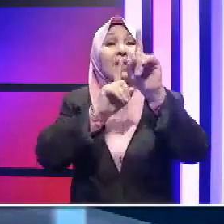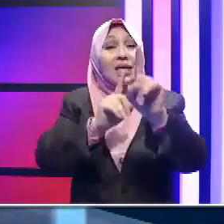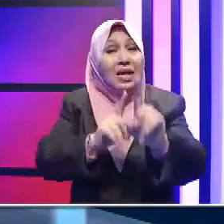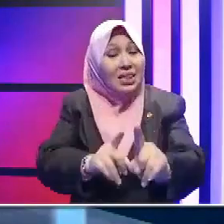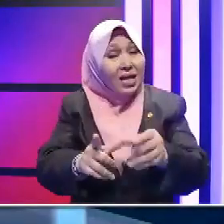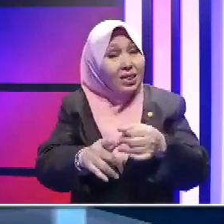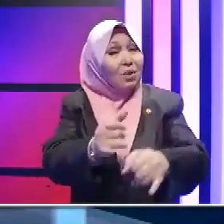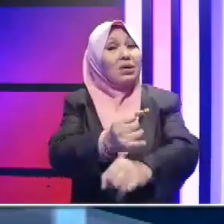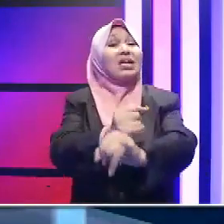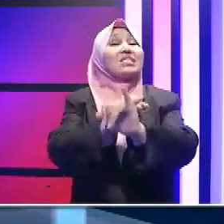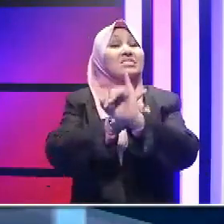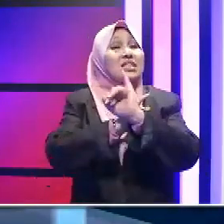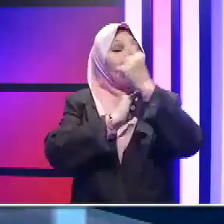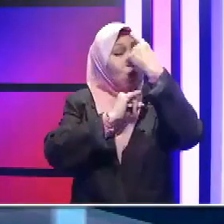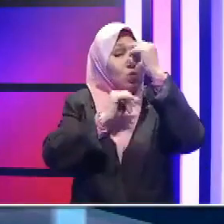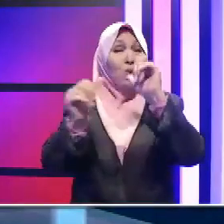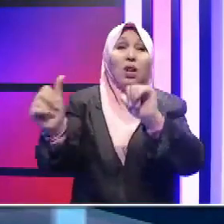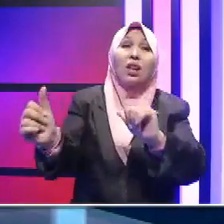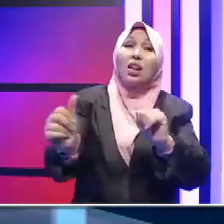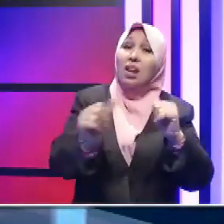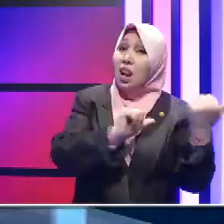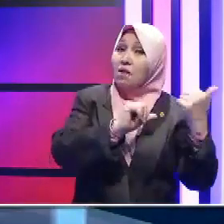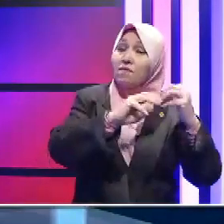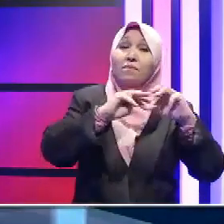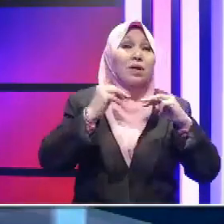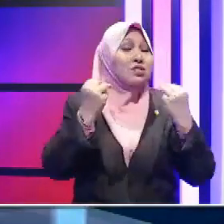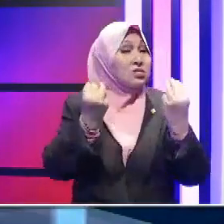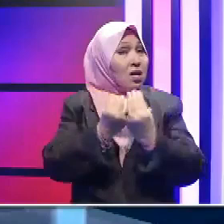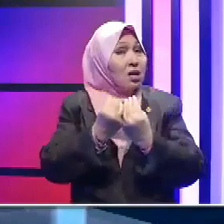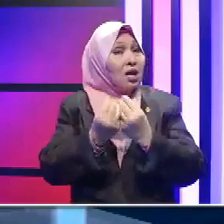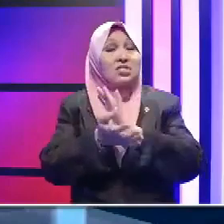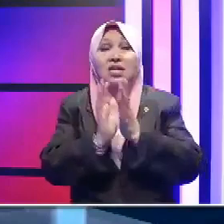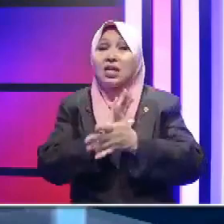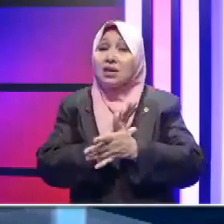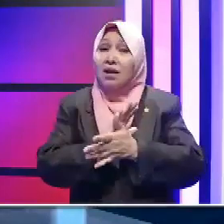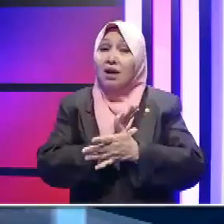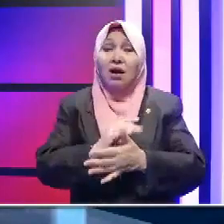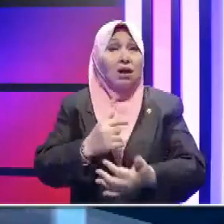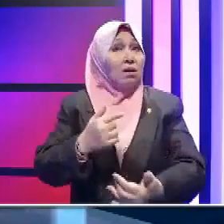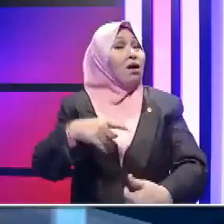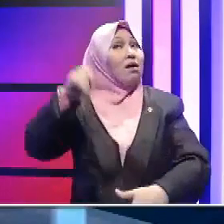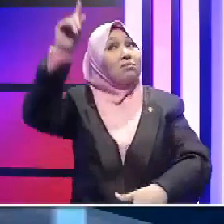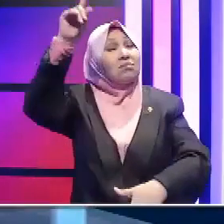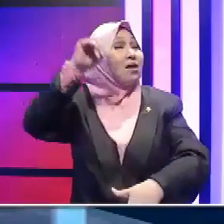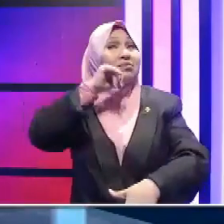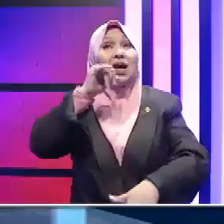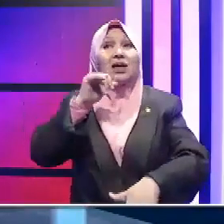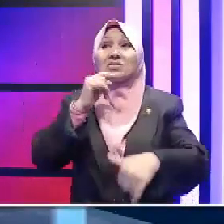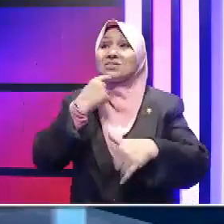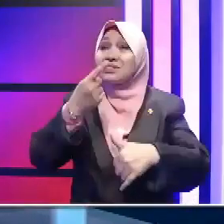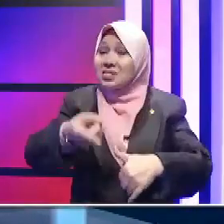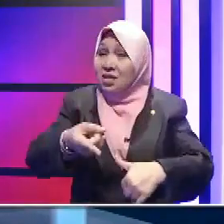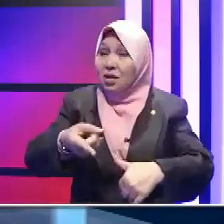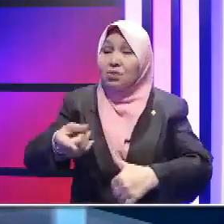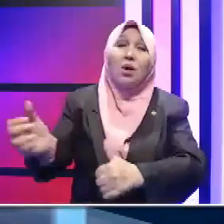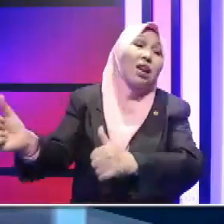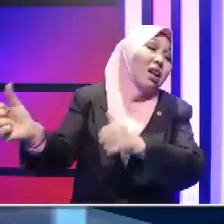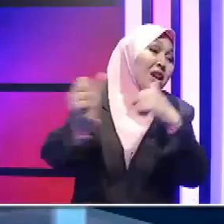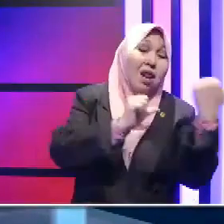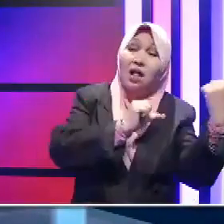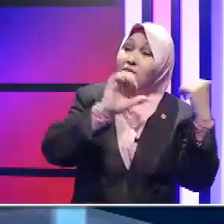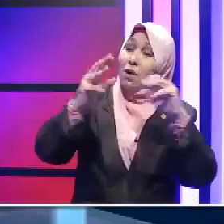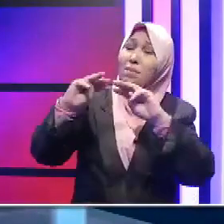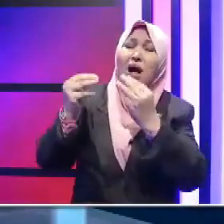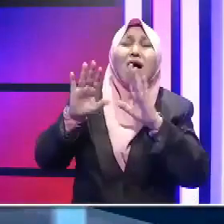ataupun izin untuk meninggalkan kaum kamu sosial lagi aku tidak benar kan kamu meninggalkan kaum kamu walau